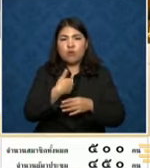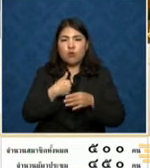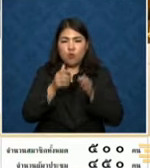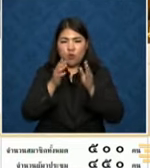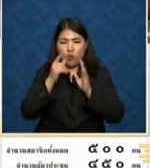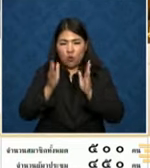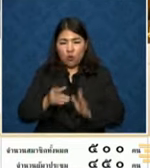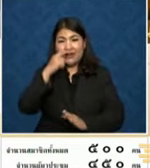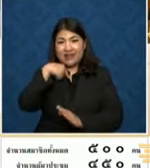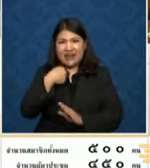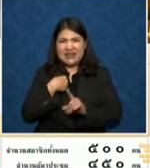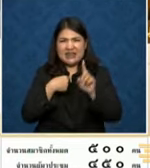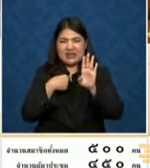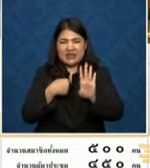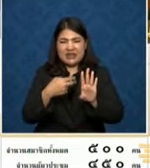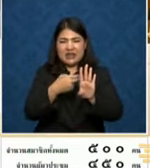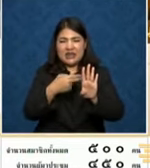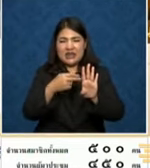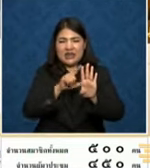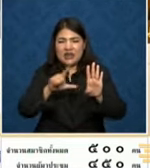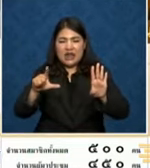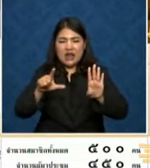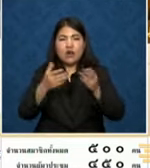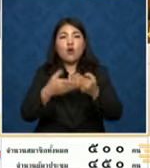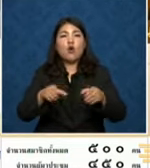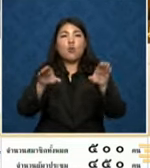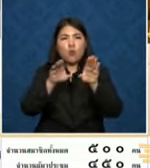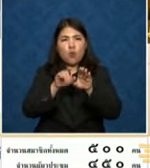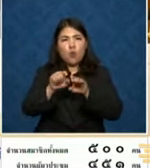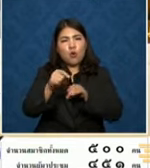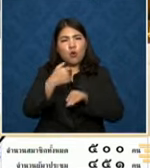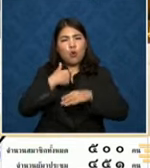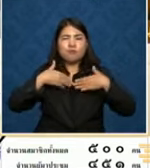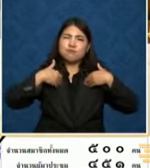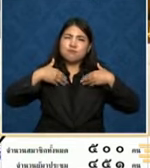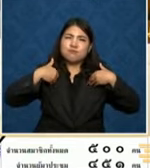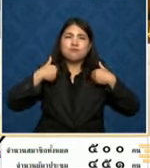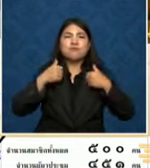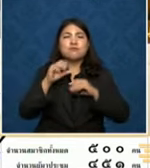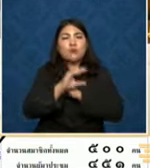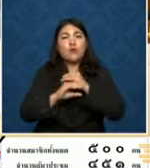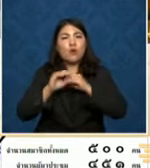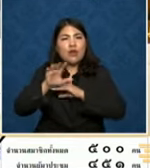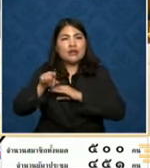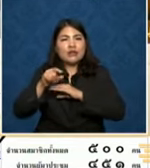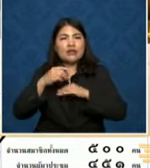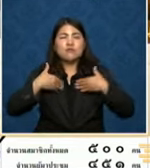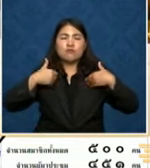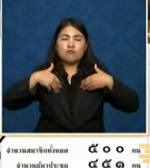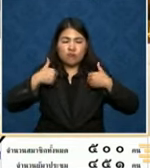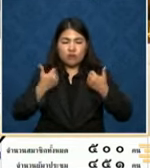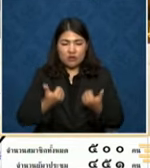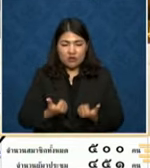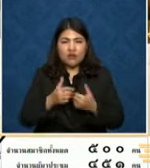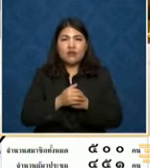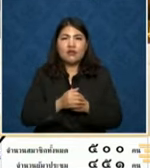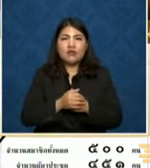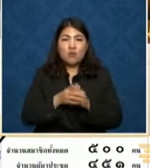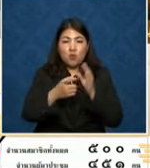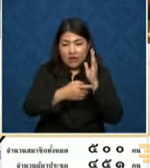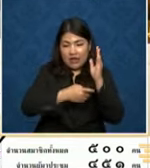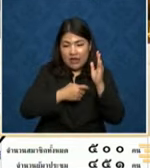ล้านกว่าครอบครัวมีความสุขกับโครงการนี้ดังนั้นครับ เหตุและผลในเรื่องยางและข้าวนะครับ